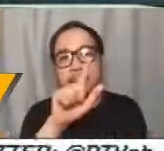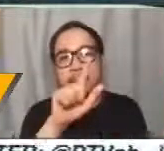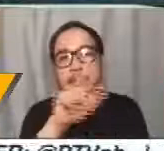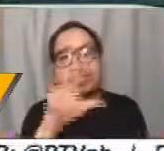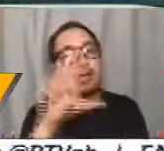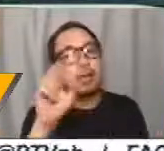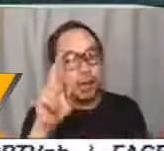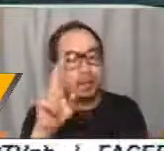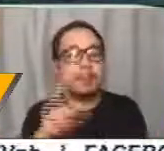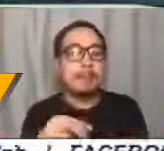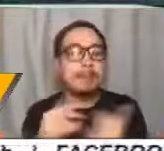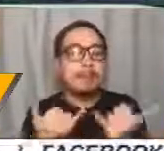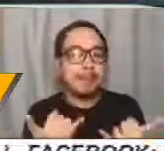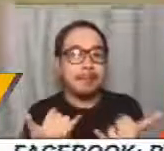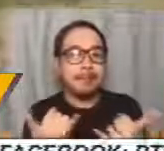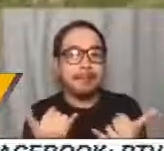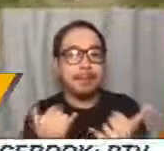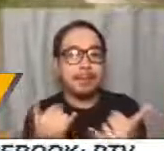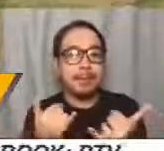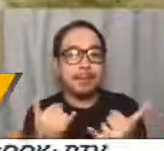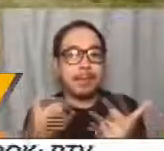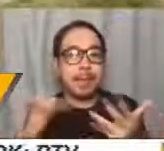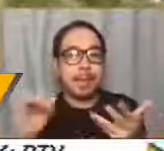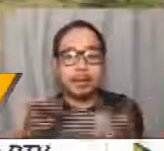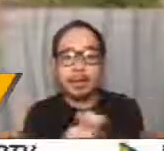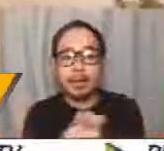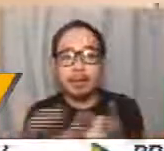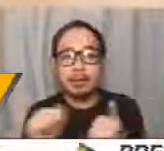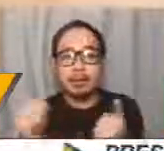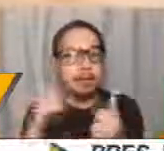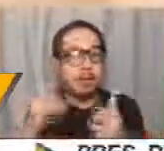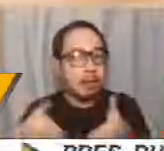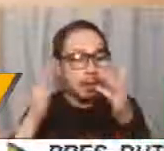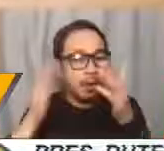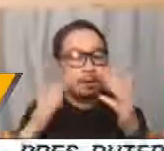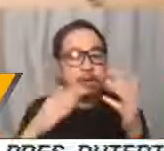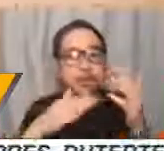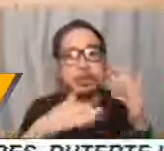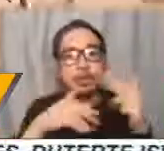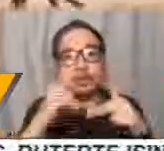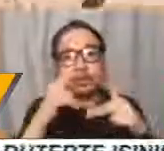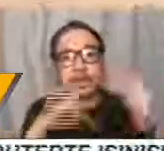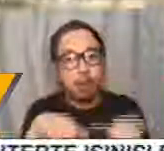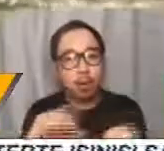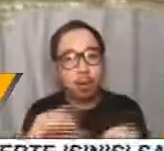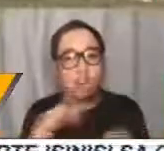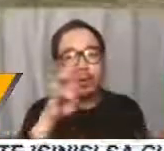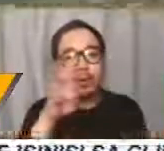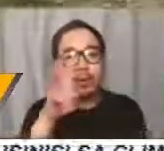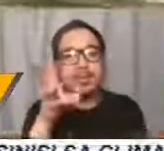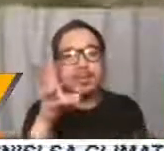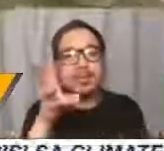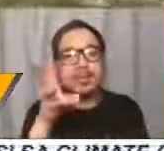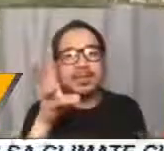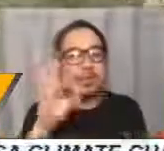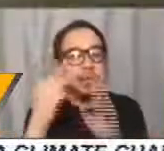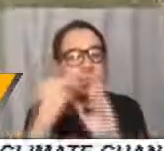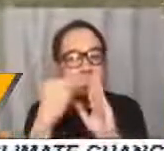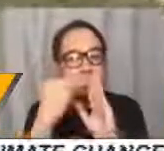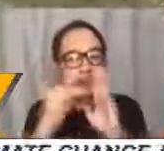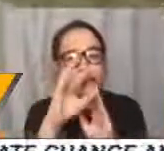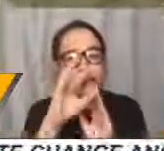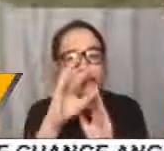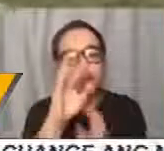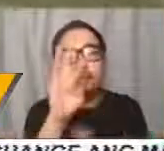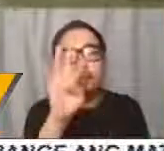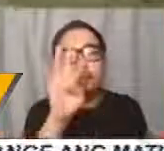ating pagpo-provide ng relief support sa ating mga kababayan na naapektuhan po nitong mga typhoons. Diyan nga